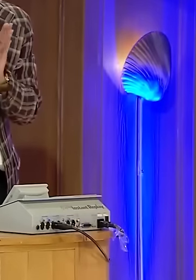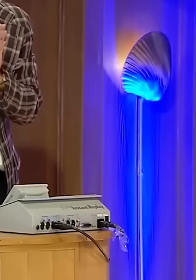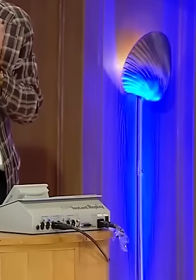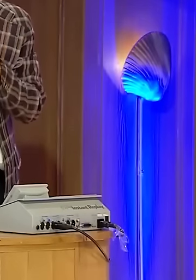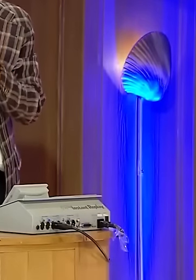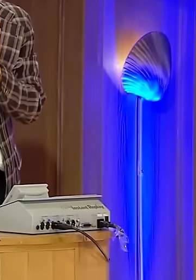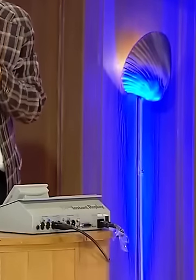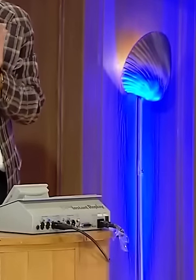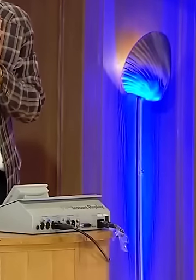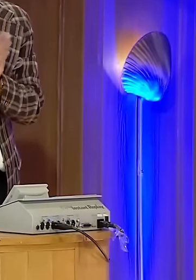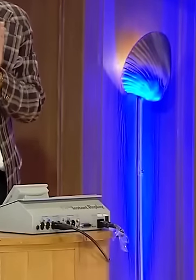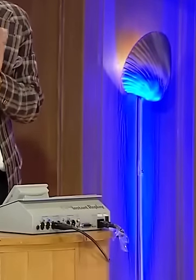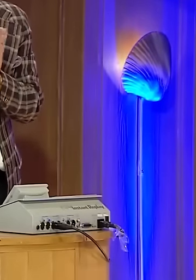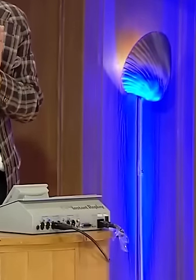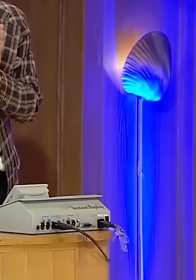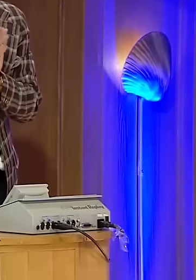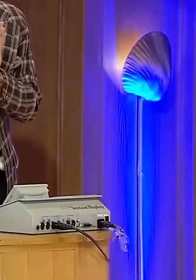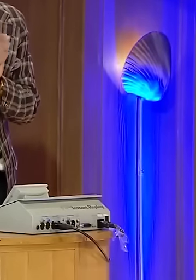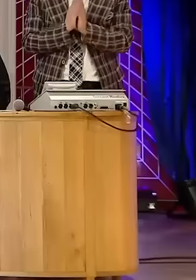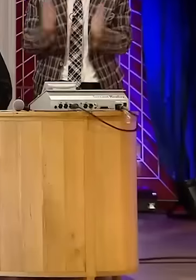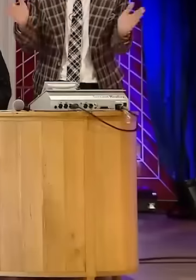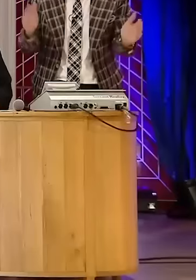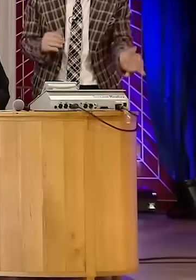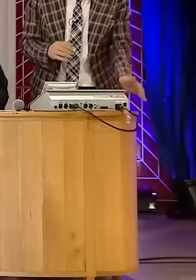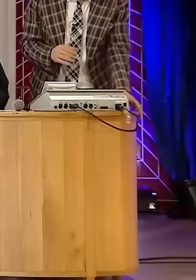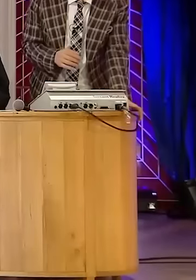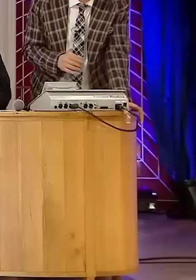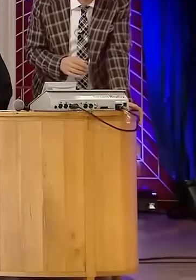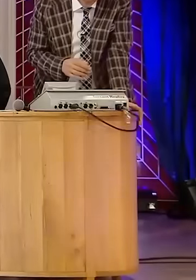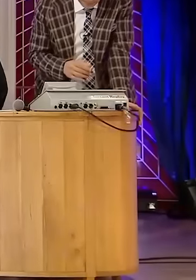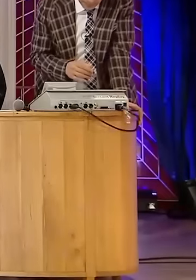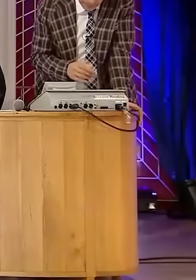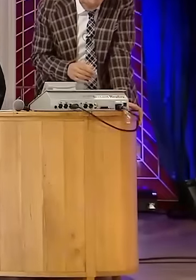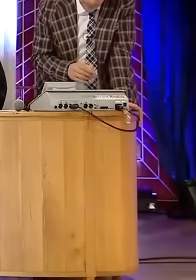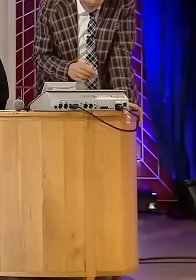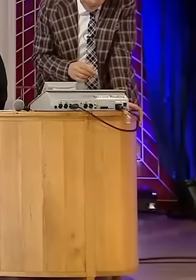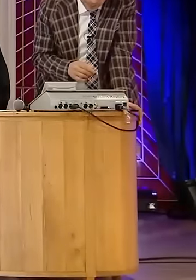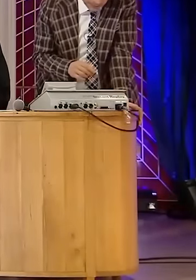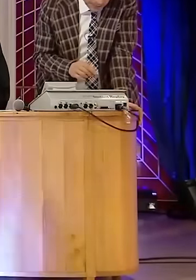o bize Allah'ın bir lütfu hakikaten. Mükemmel bir şey.